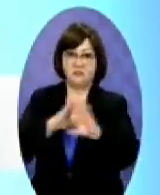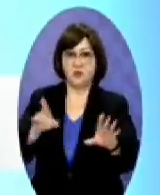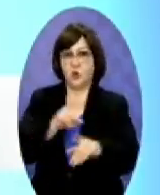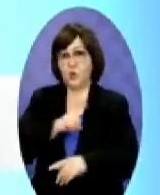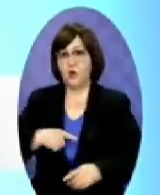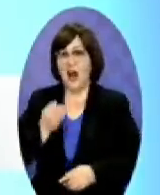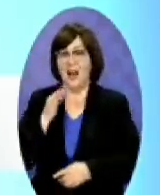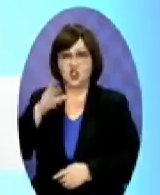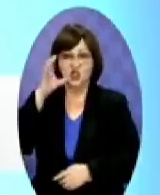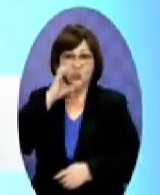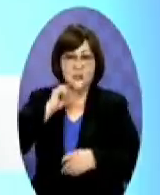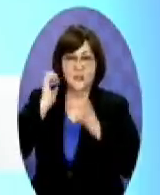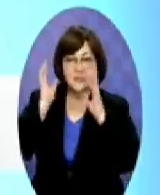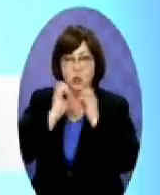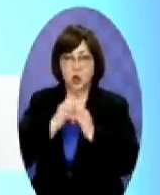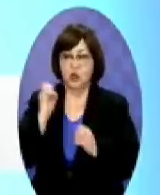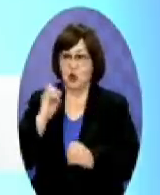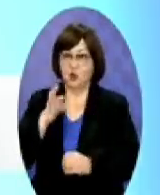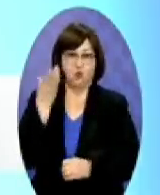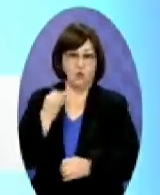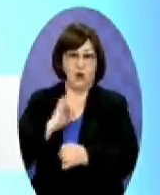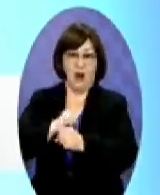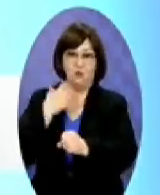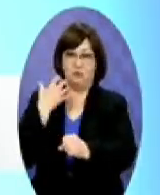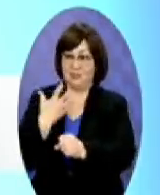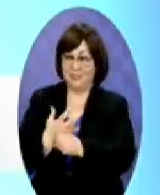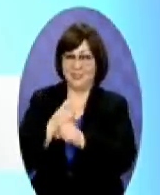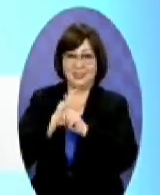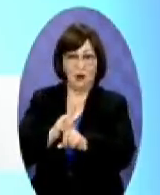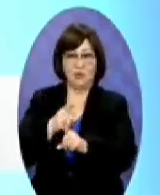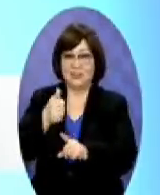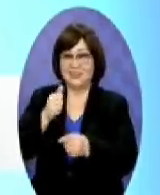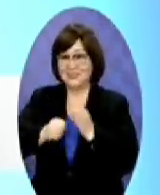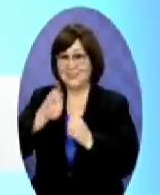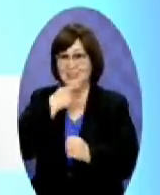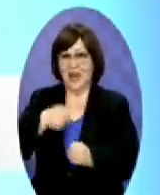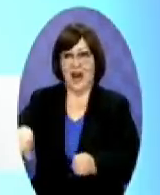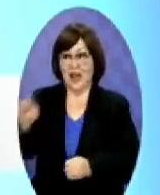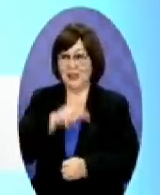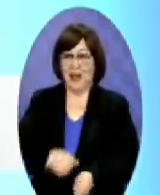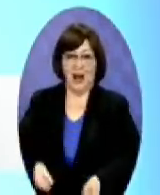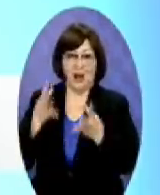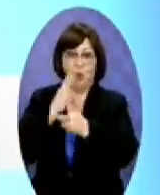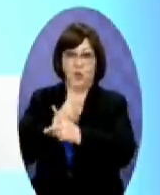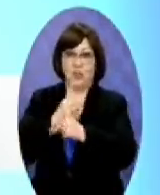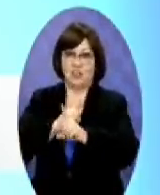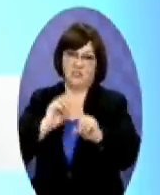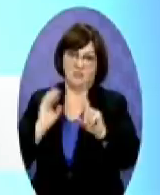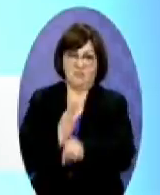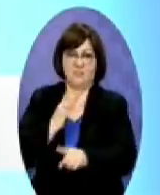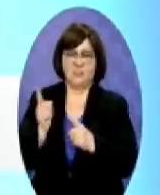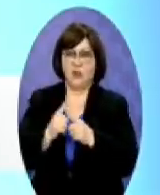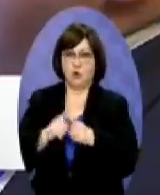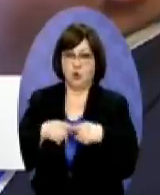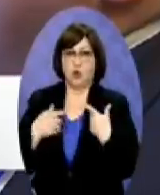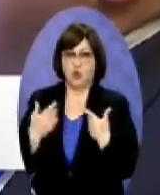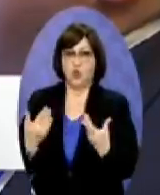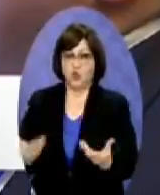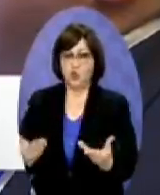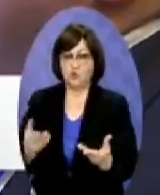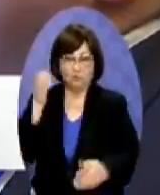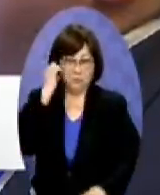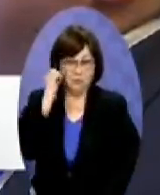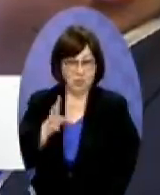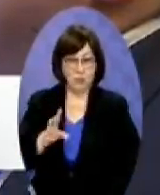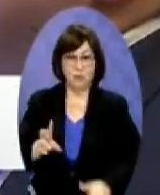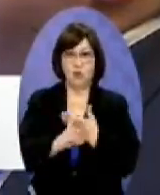болон хариуцлагын алдаа дутагдал гаргавал хуулийн дагуу хариуцлага тооцоно гэдгийг би энэ ч тэмдэглэе хэлхийг хүсэж байна. Төрийн